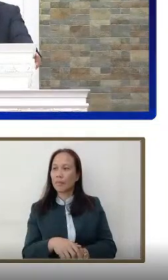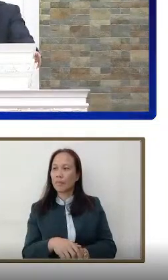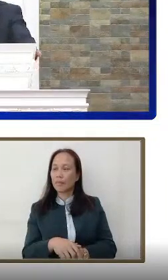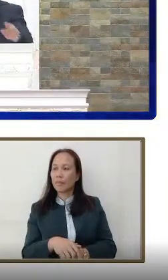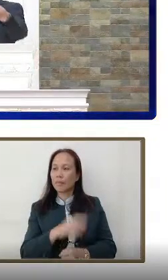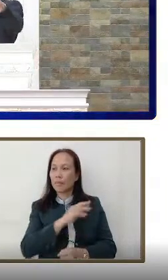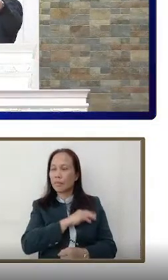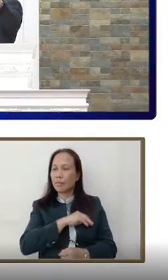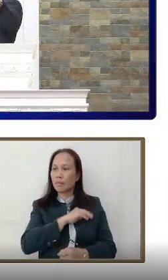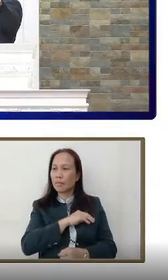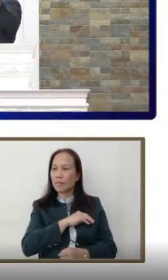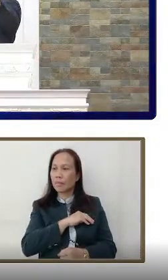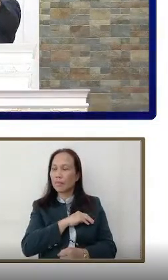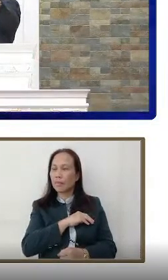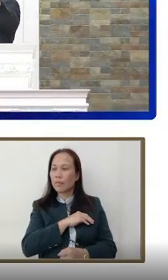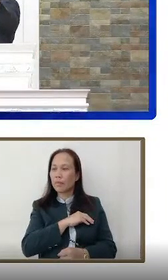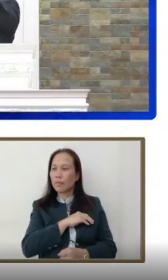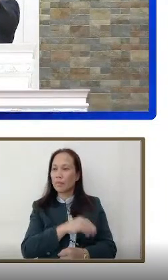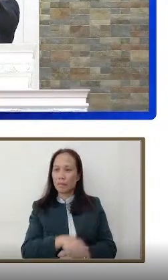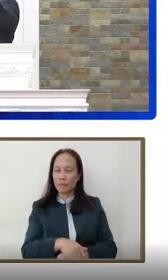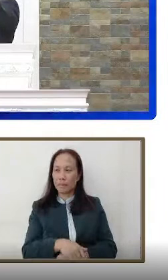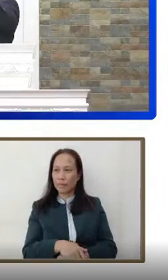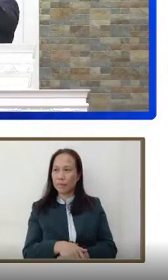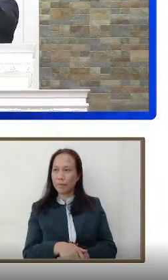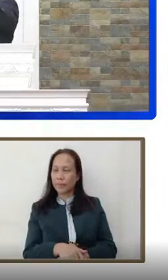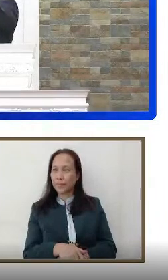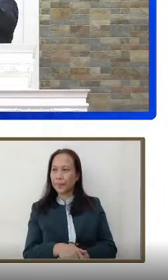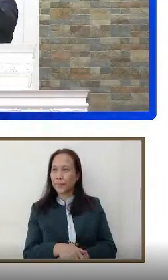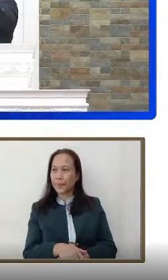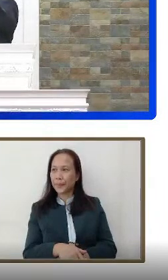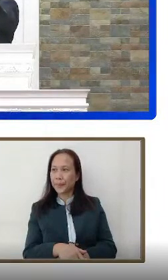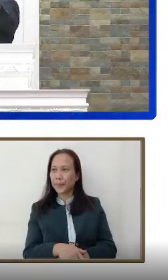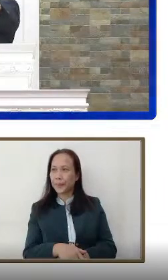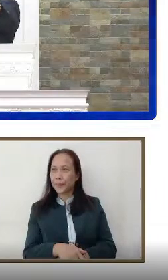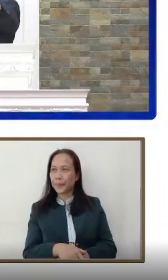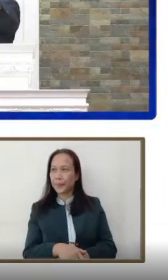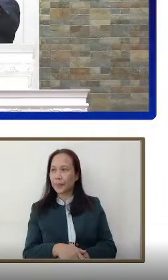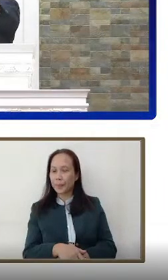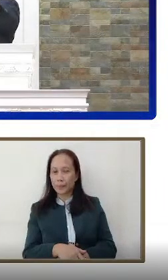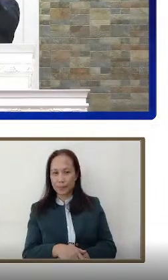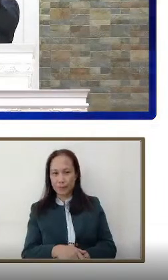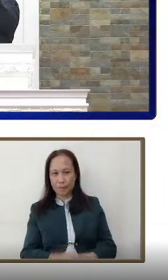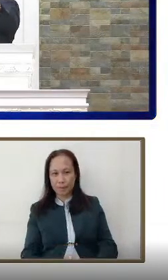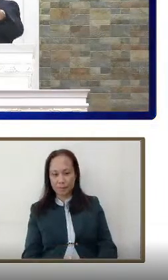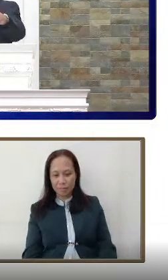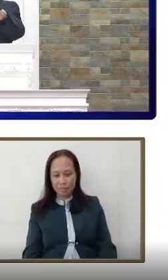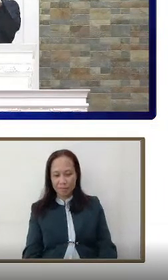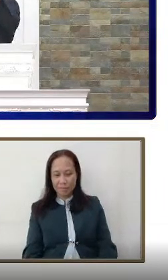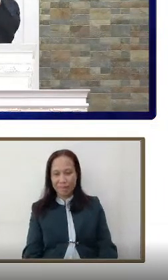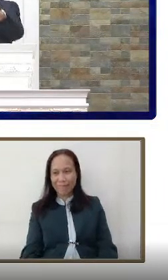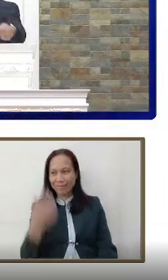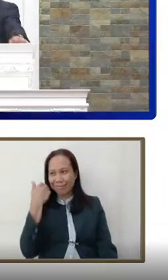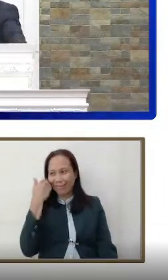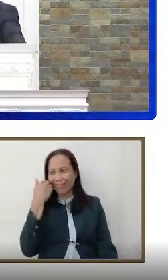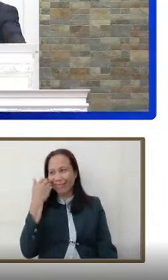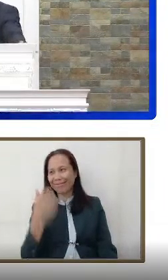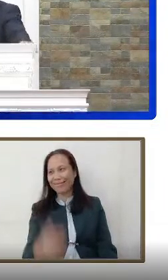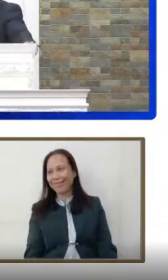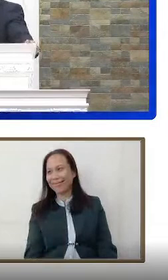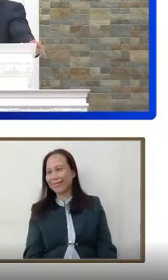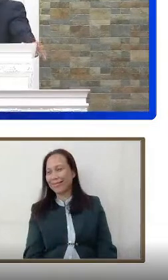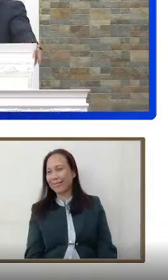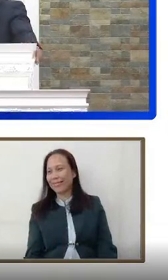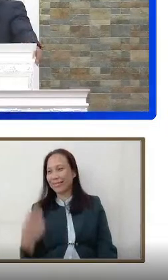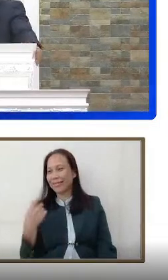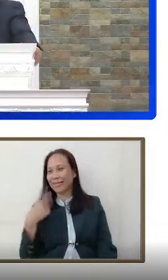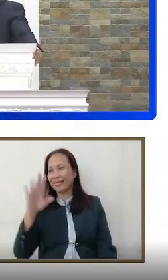ng mission. Pakiyan, umilaw na bigla. Pakiyan, operator. Oops, oh, nahiya siya. Tinuro ko eh, kinabahan.